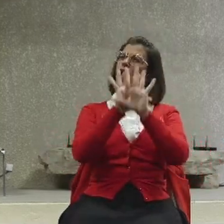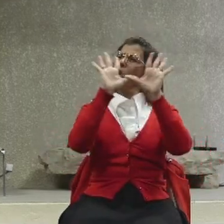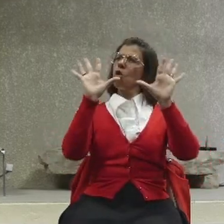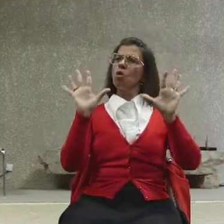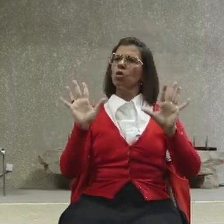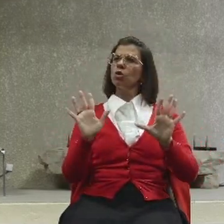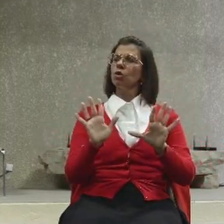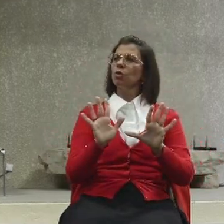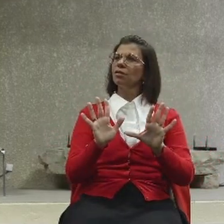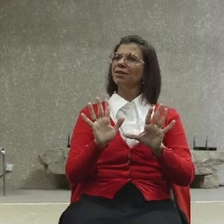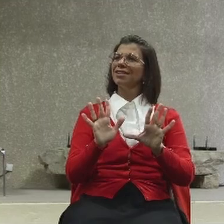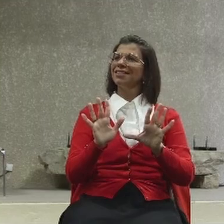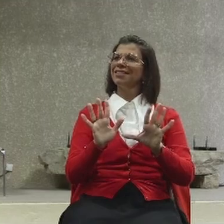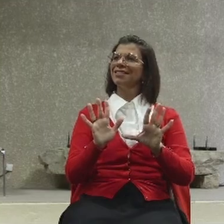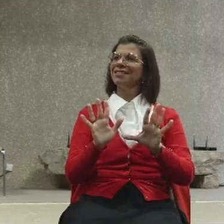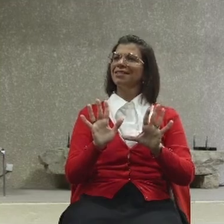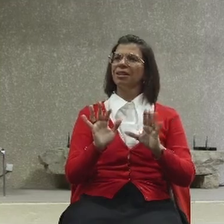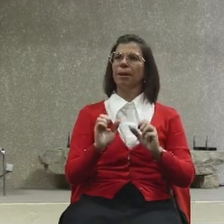ces fardeaux.